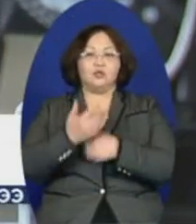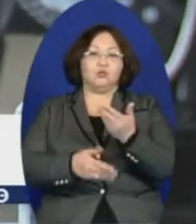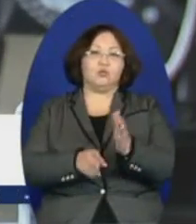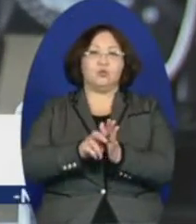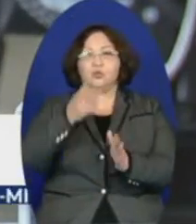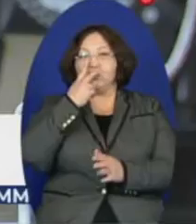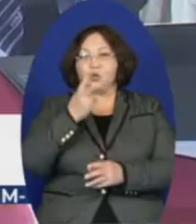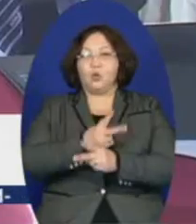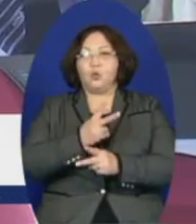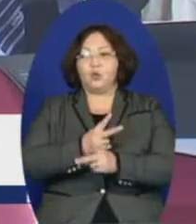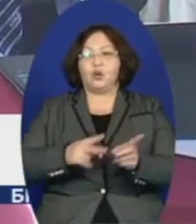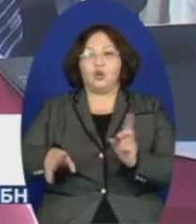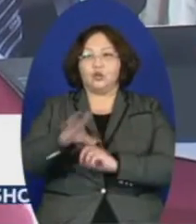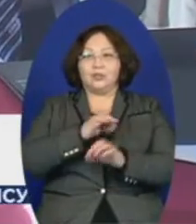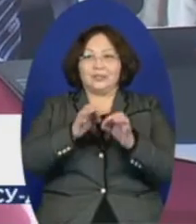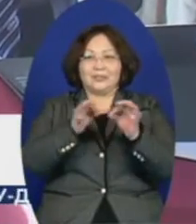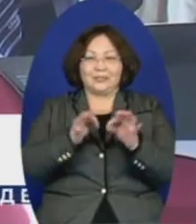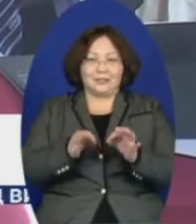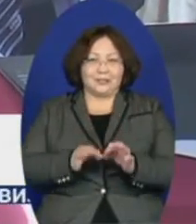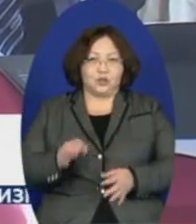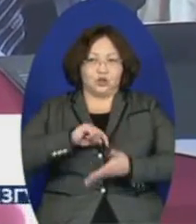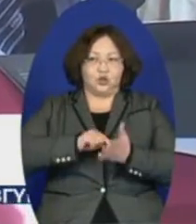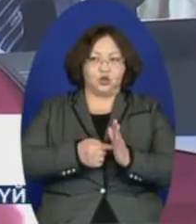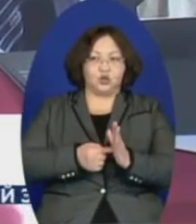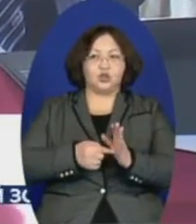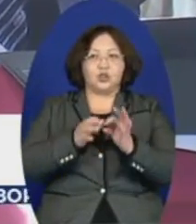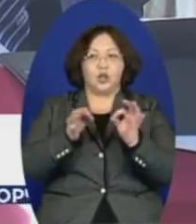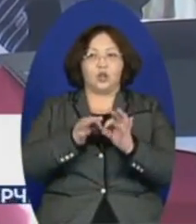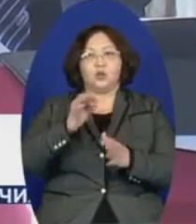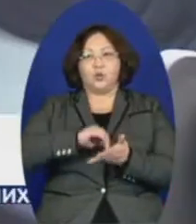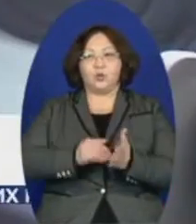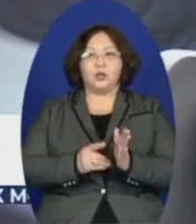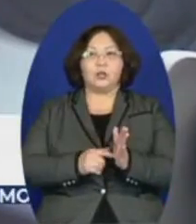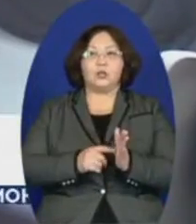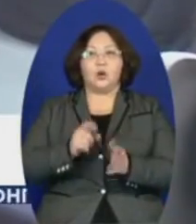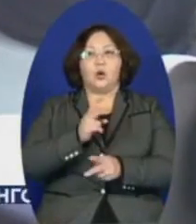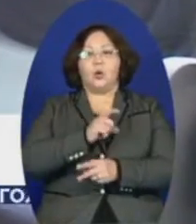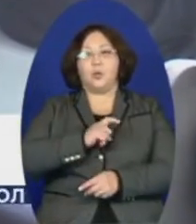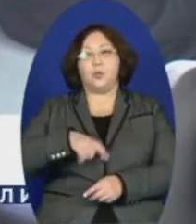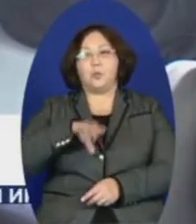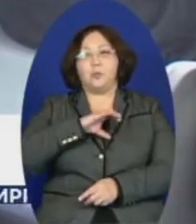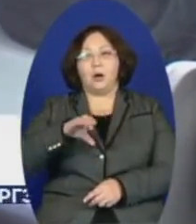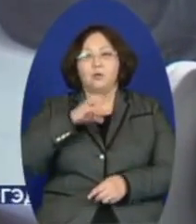хууль эргэцэн хувьд маш нарийн тооцож төлөвлөх асуудлууд байгааг хувийн хөгжлийн зүгээс сануллаа.